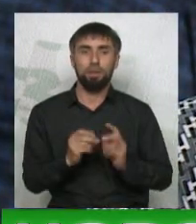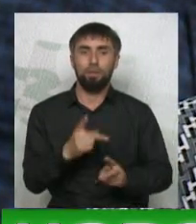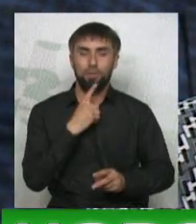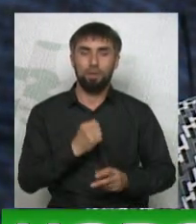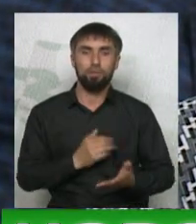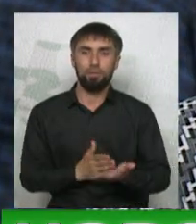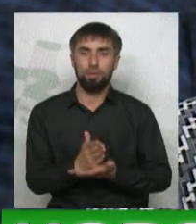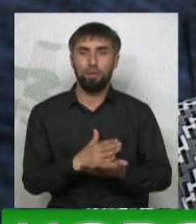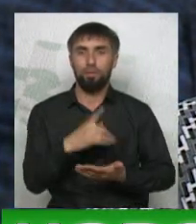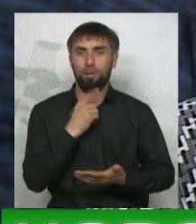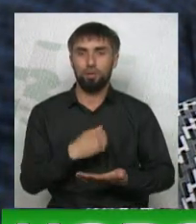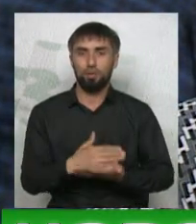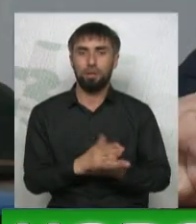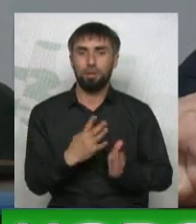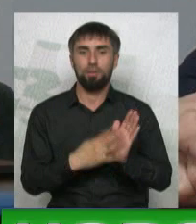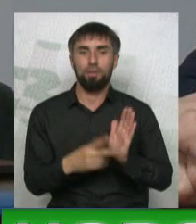военной службы войсковой части